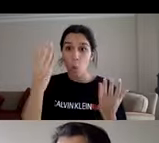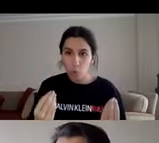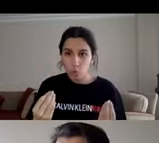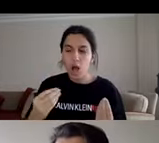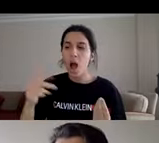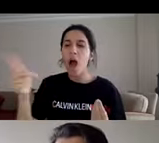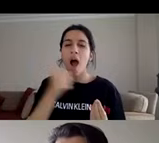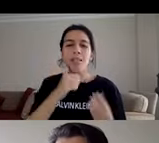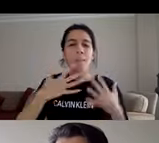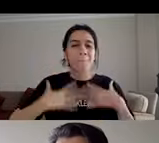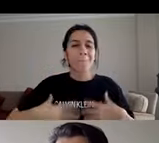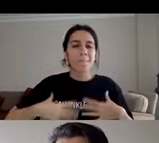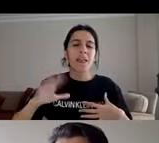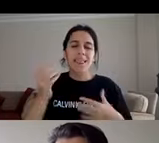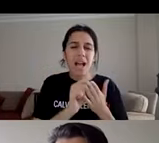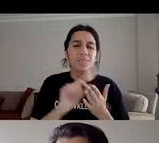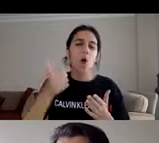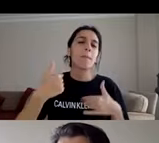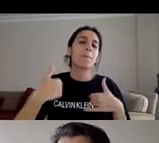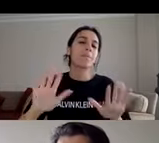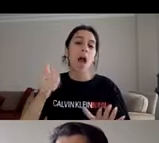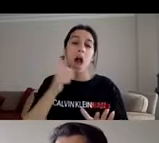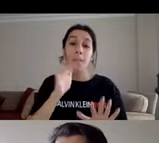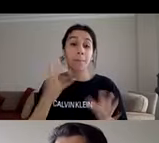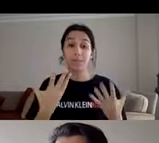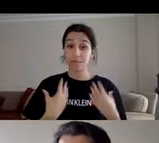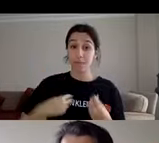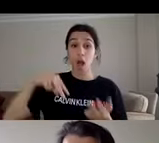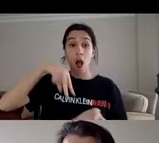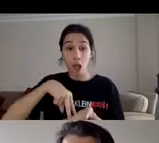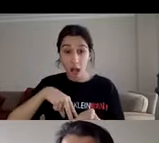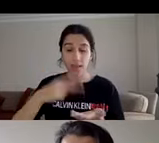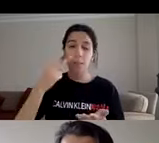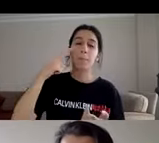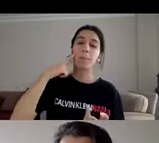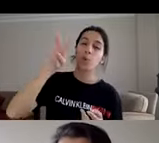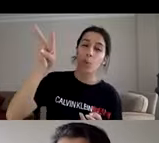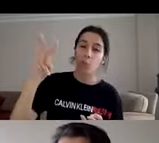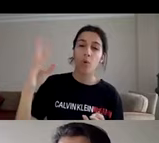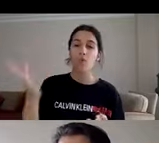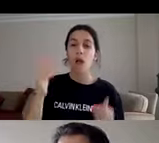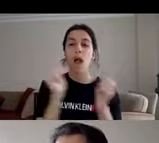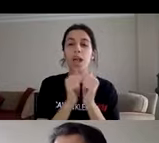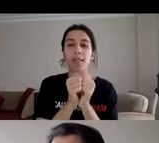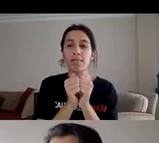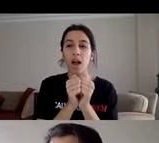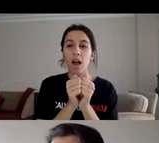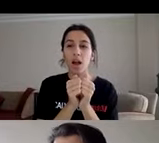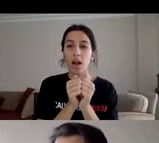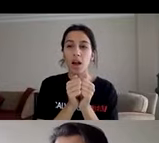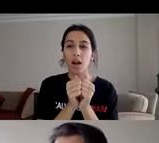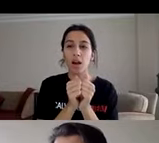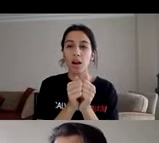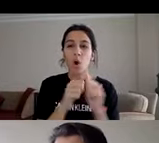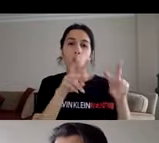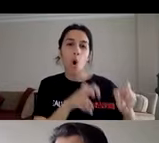önem taşımıyor. George Washington'ın duruşu, işte ayakta duruyor, vadiye bakıyor, orada yanında açlık içinde